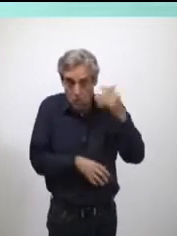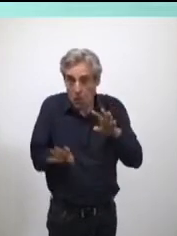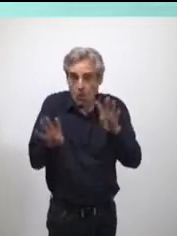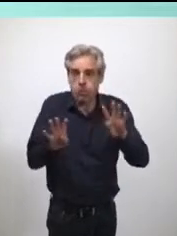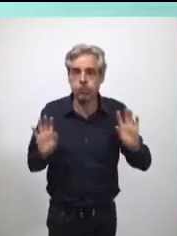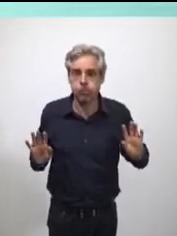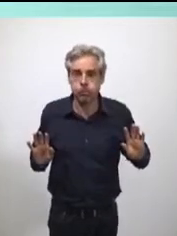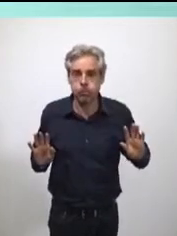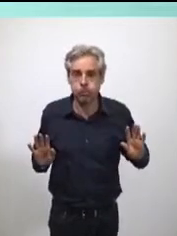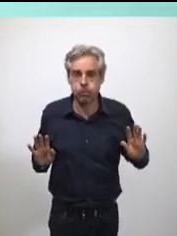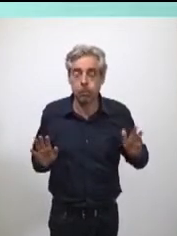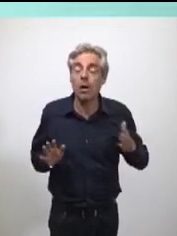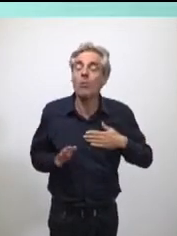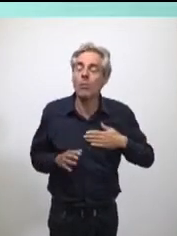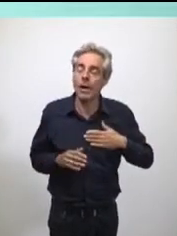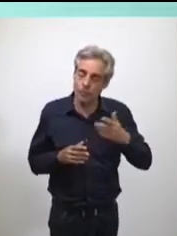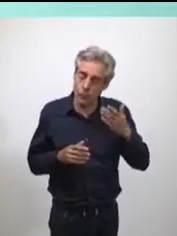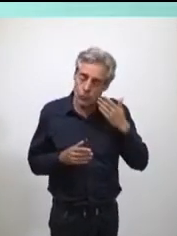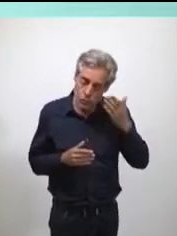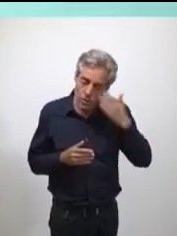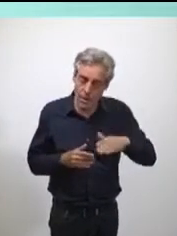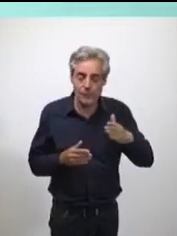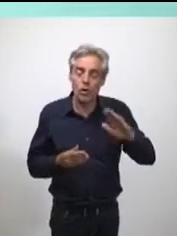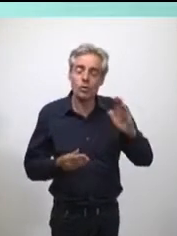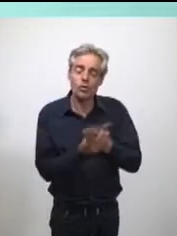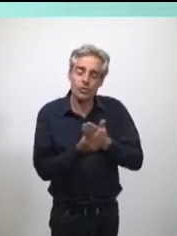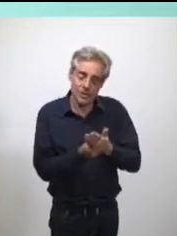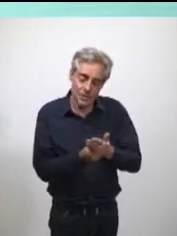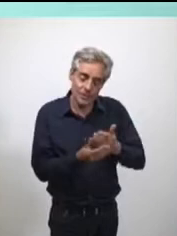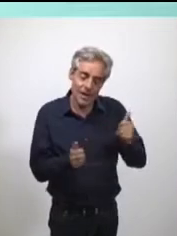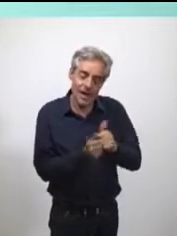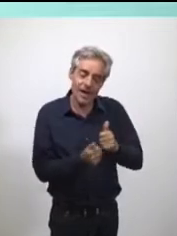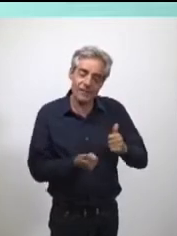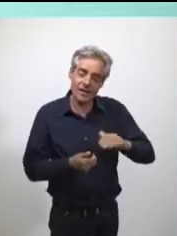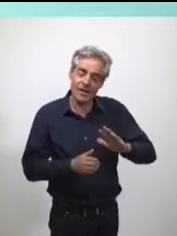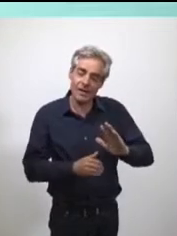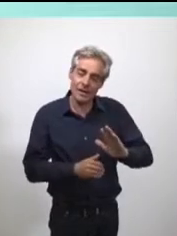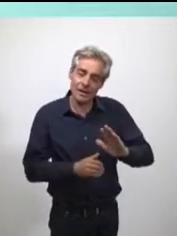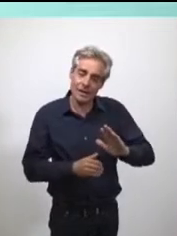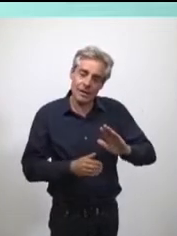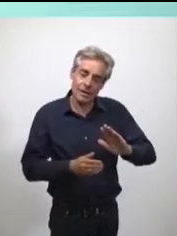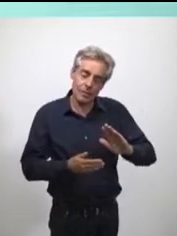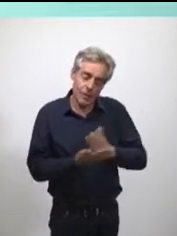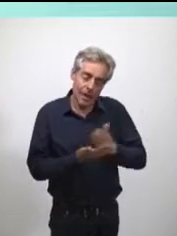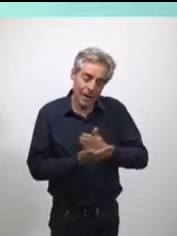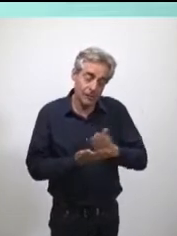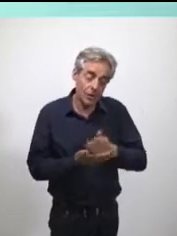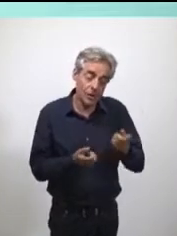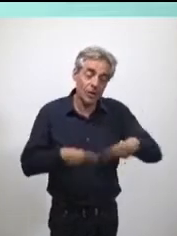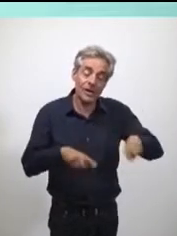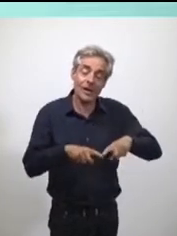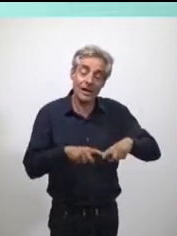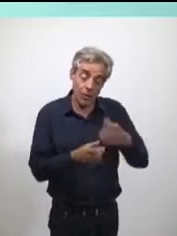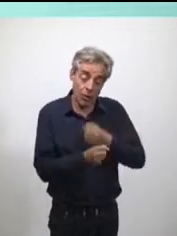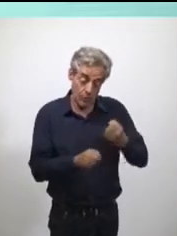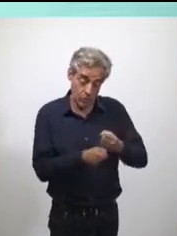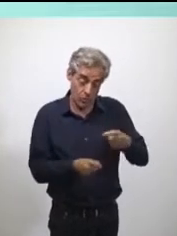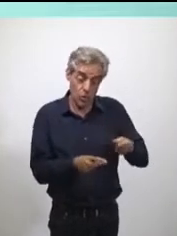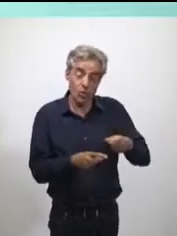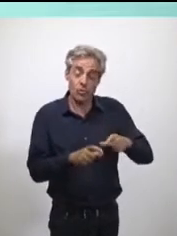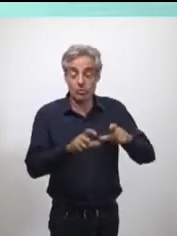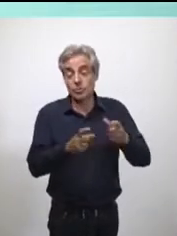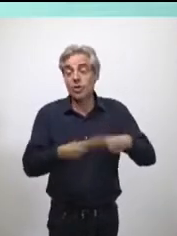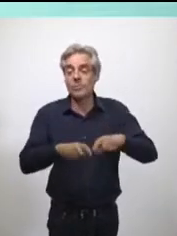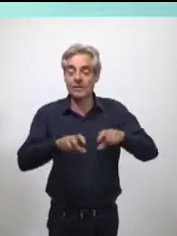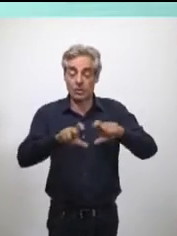rien. Ce en quoi j'ai fait avancer le dossier préparé par votre allié politique, c'est de créer ce comité d'enseigne qui n'existait pas et